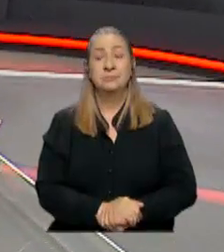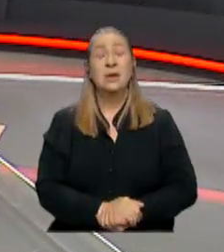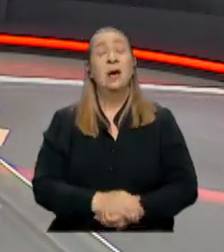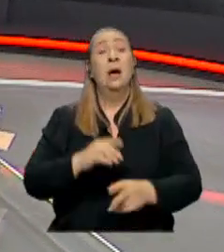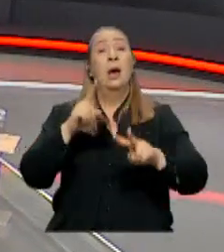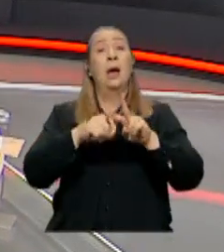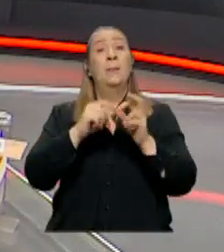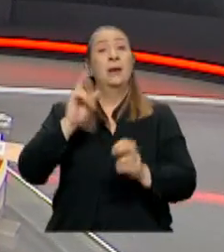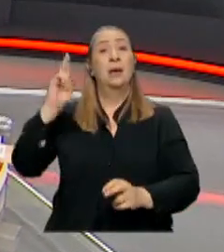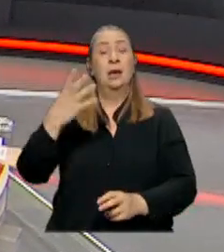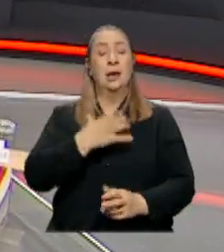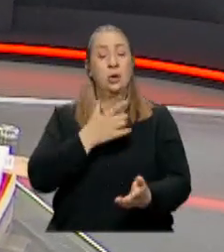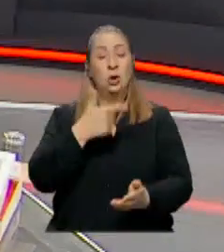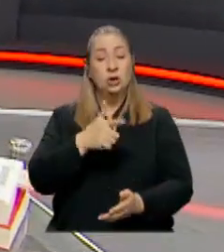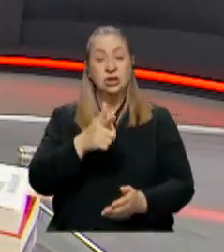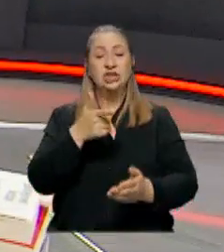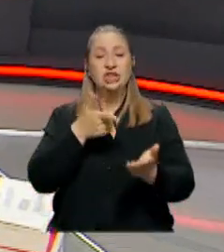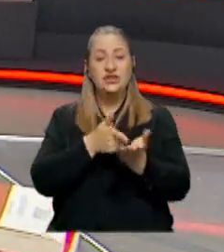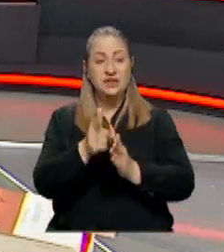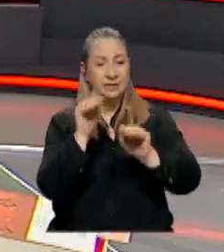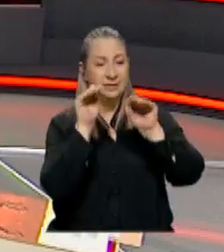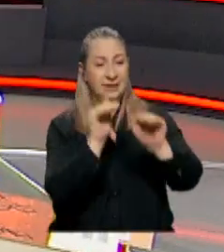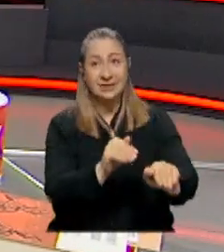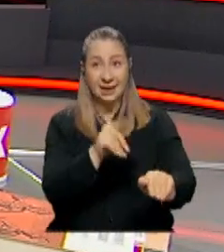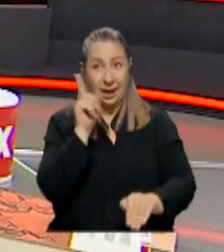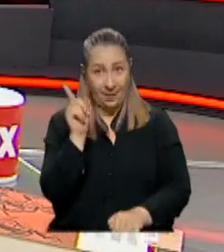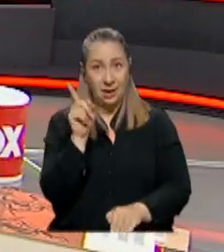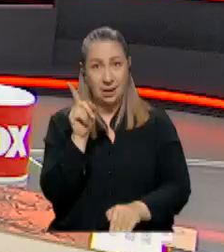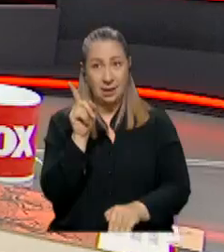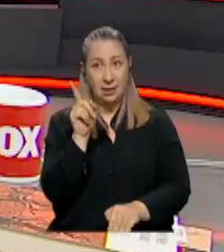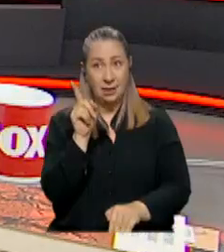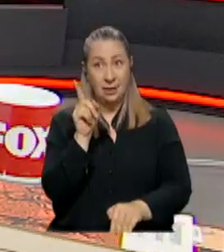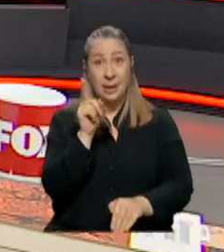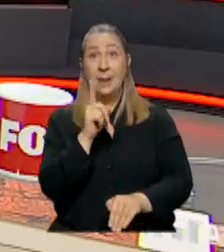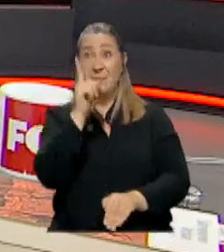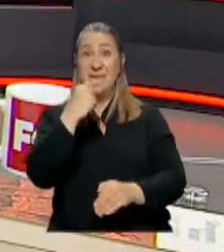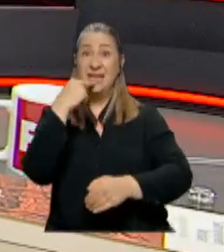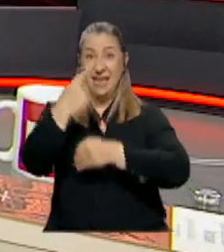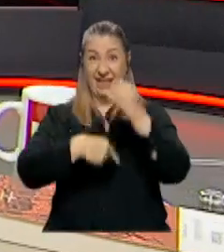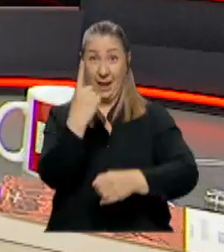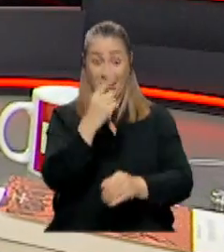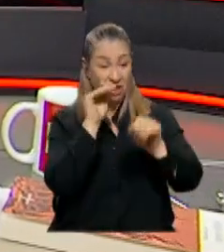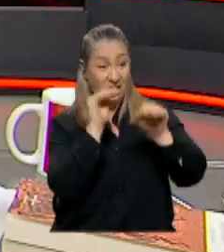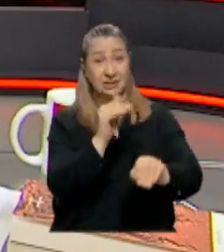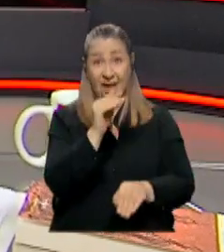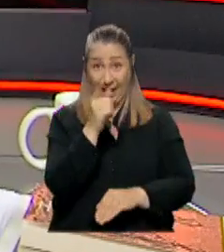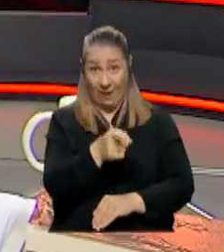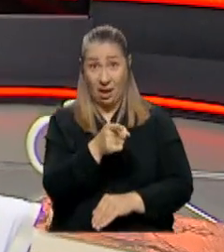Avrupa Birliği'nin kendi köylüsüne, çiftçisine verdiği destekleme, bir yılda verdiği